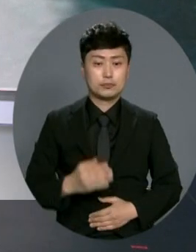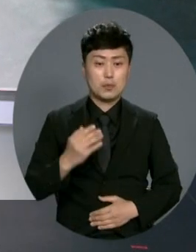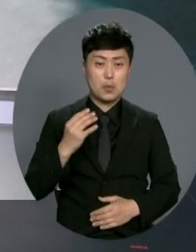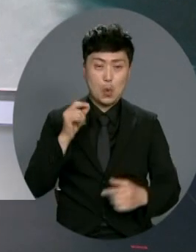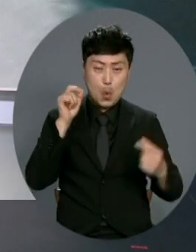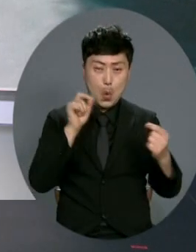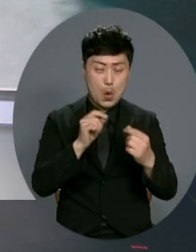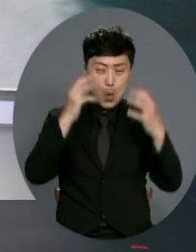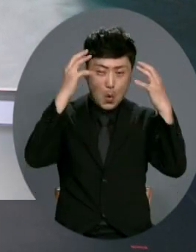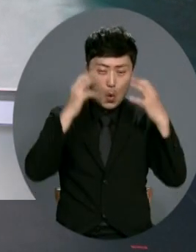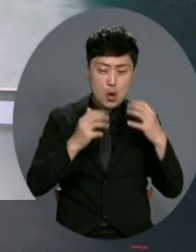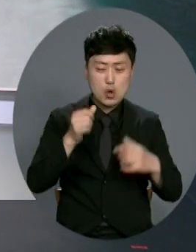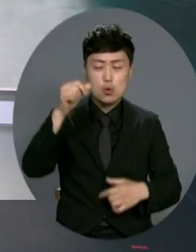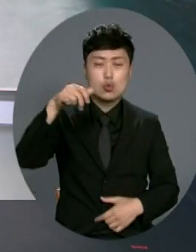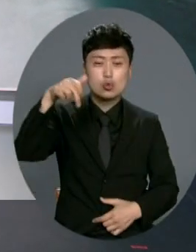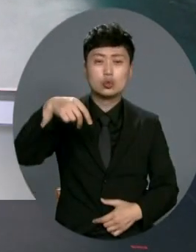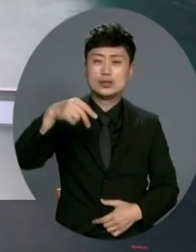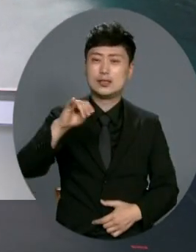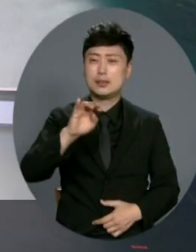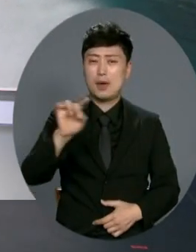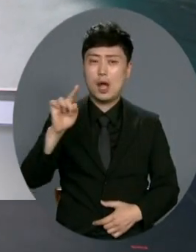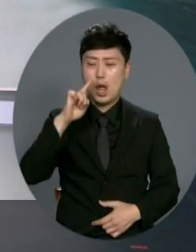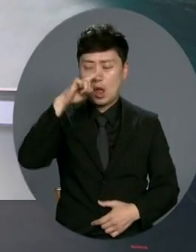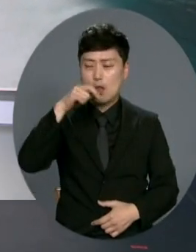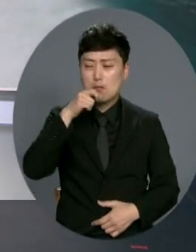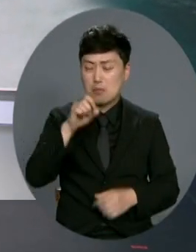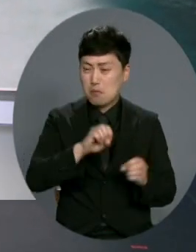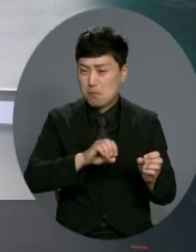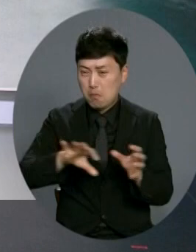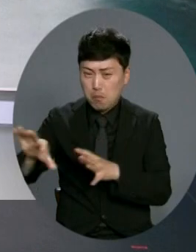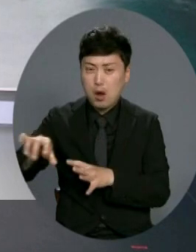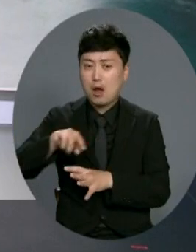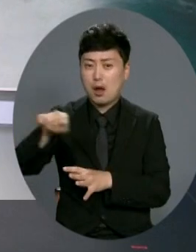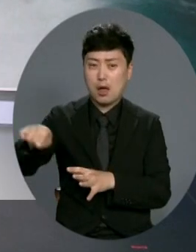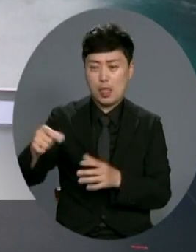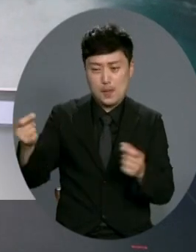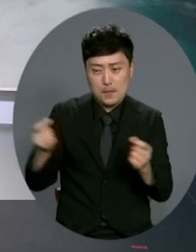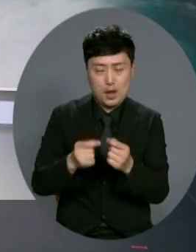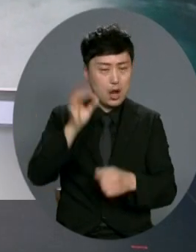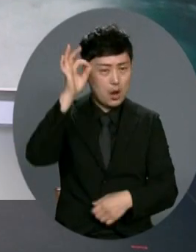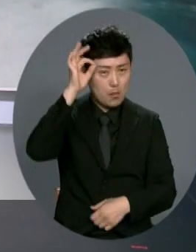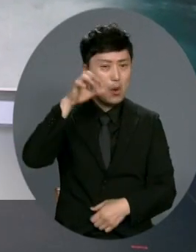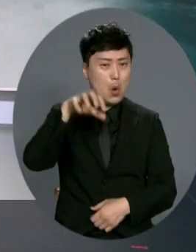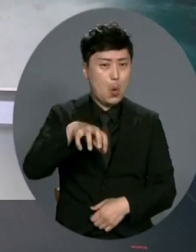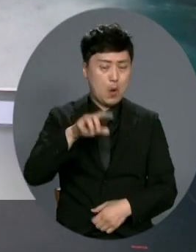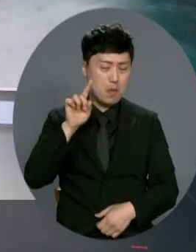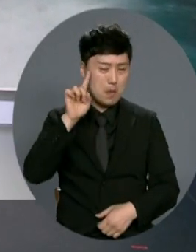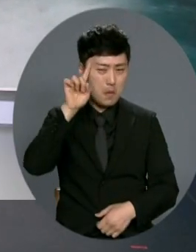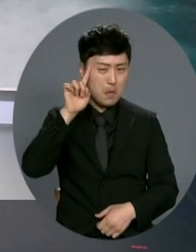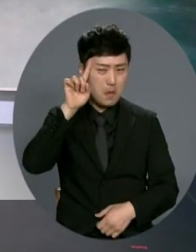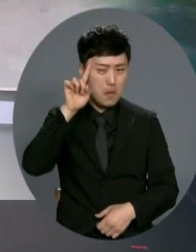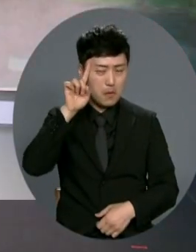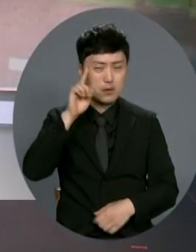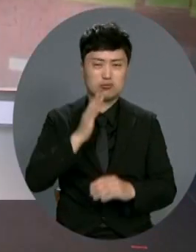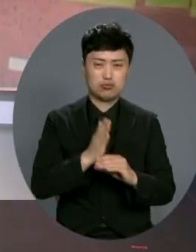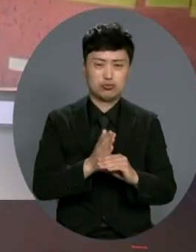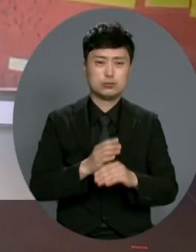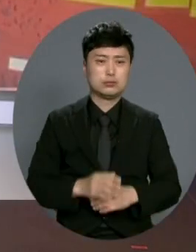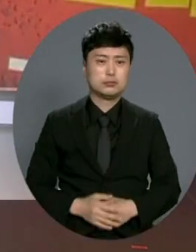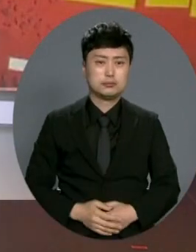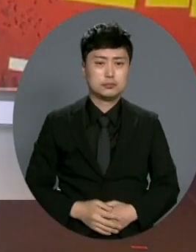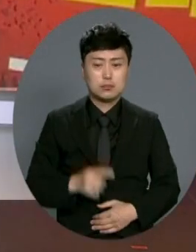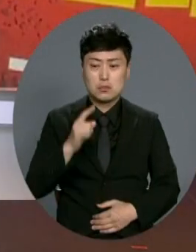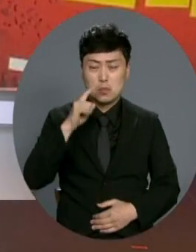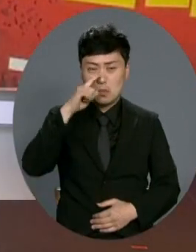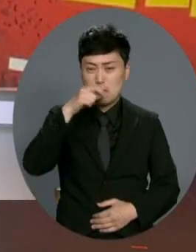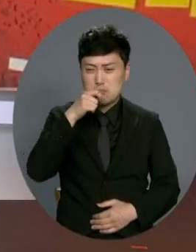올여름 일본이 후쿠시마 오염수 방류를 예고하면서 바다를 낀 지자체인 포항 등에선 긴장감이 높아지고 있습니다.